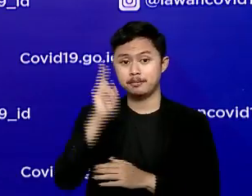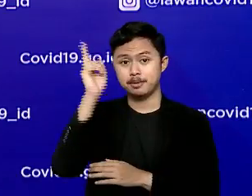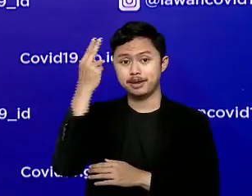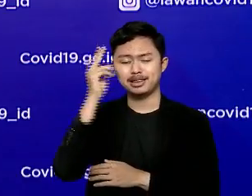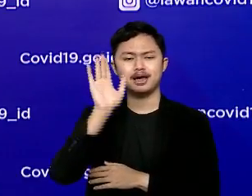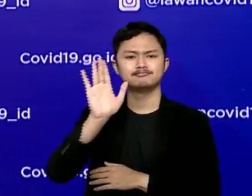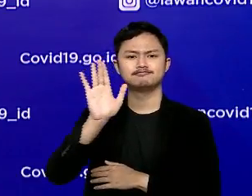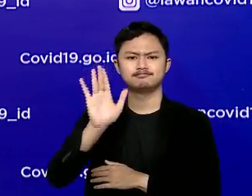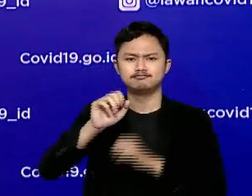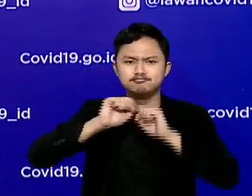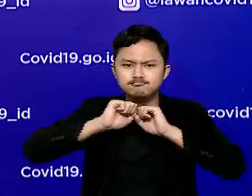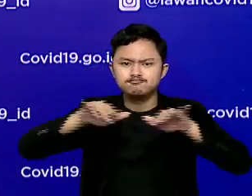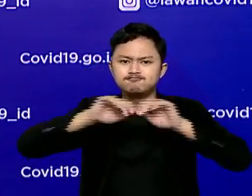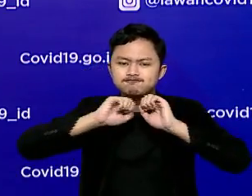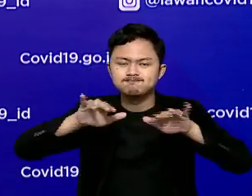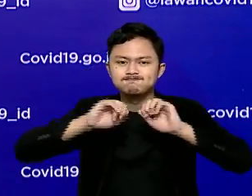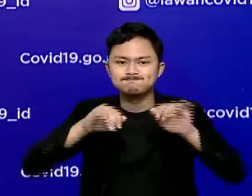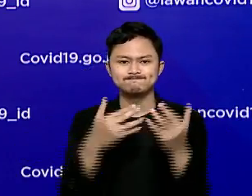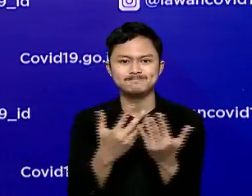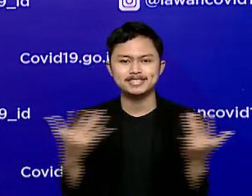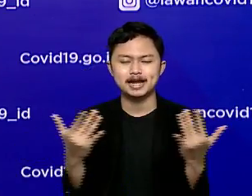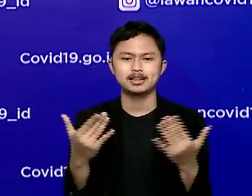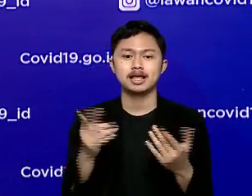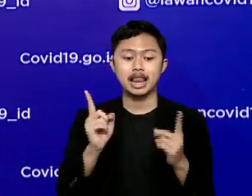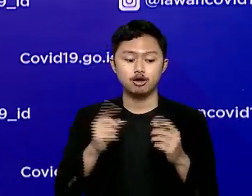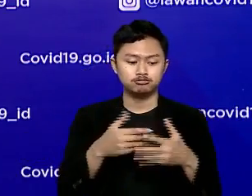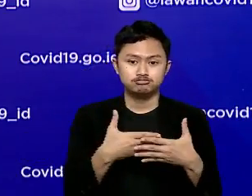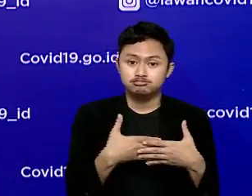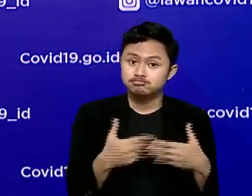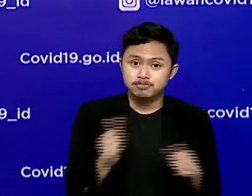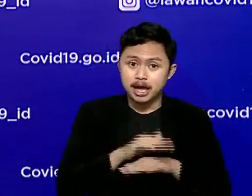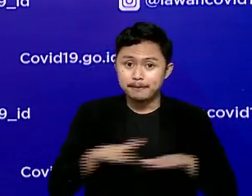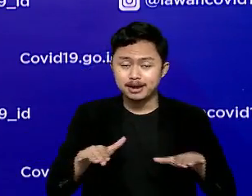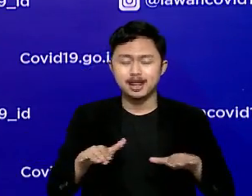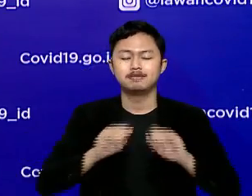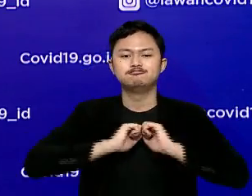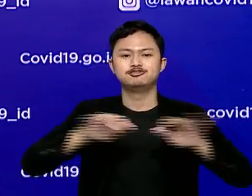akan segera mengumumkannya kepada publik jika sudah rampung.